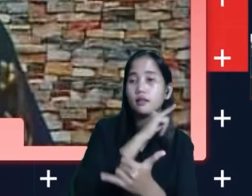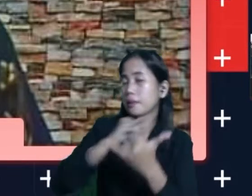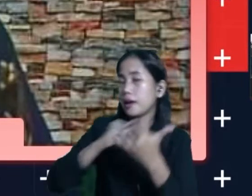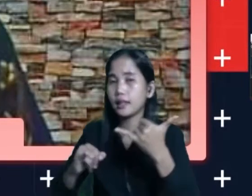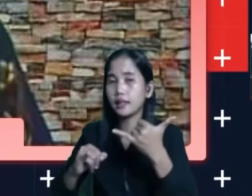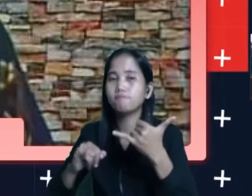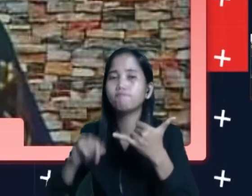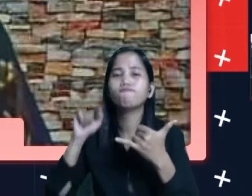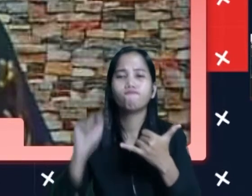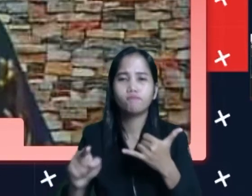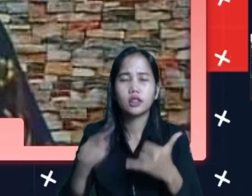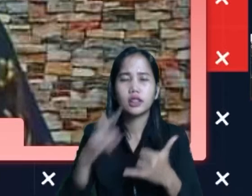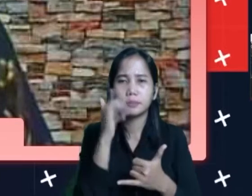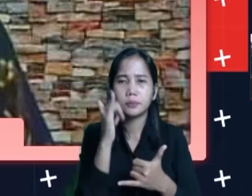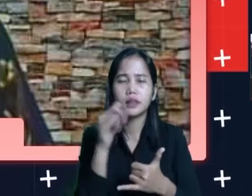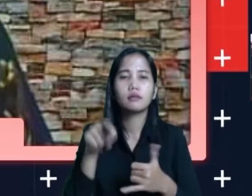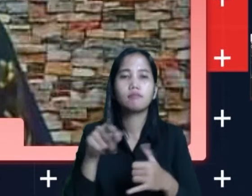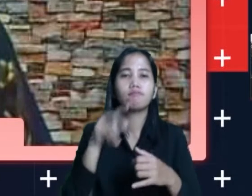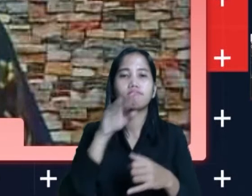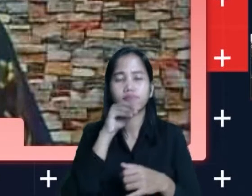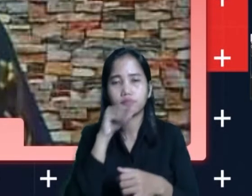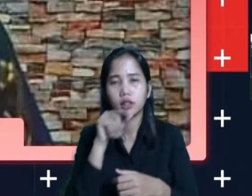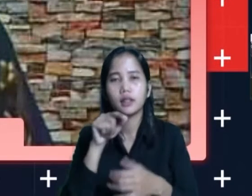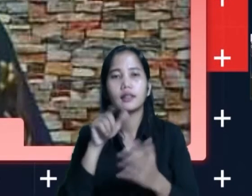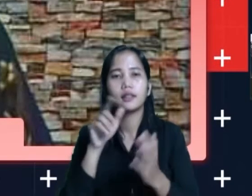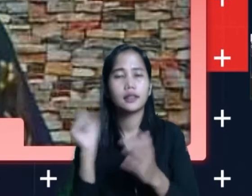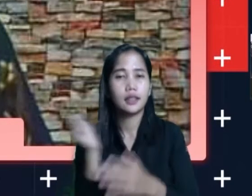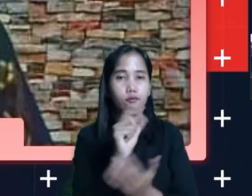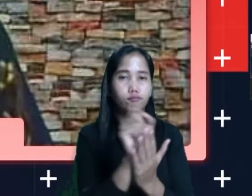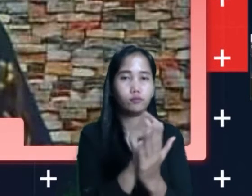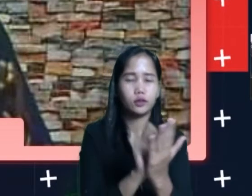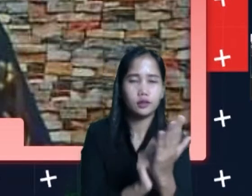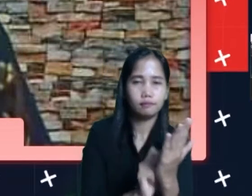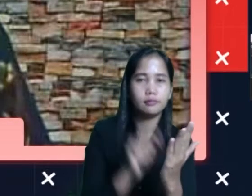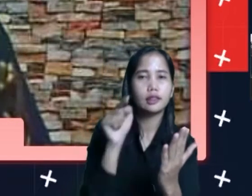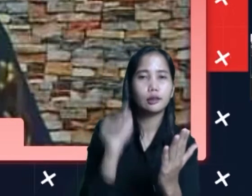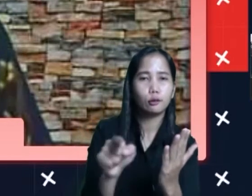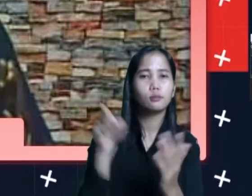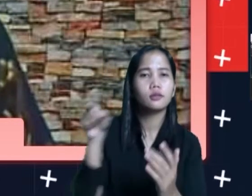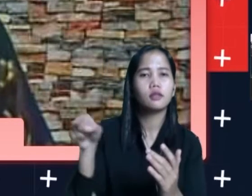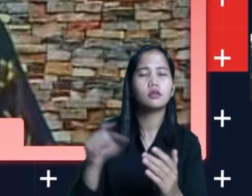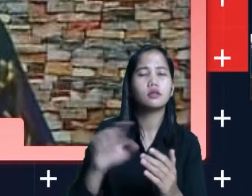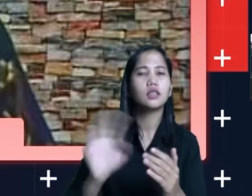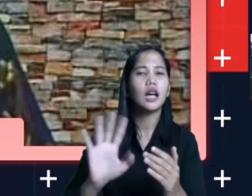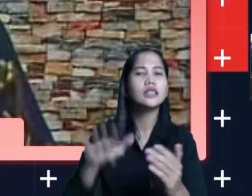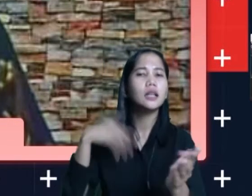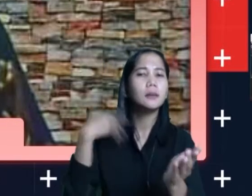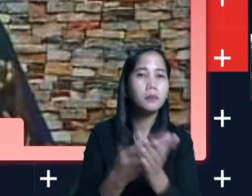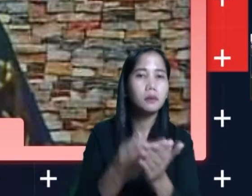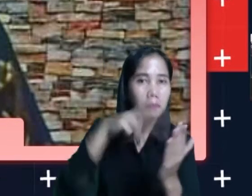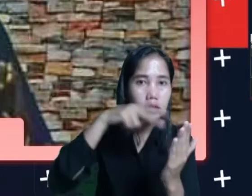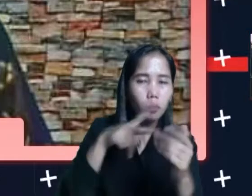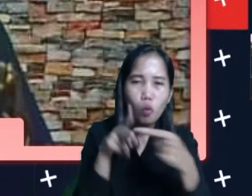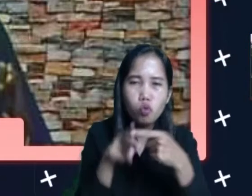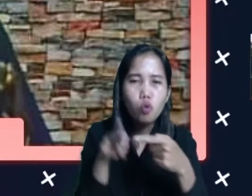baca sepotong-sepotong. Waktu kita baca sepotong-sepotong, kita merasa sedih. Kenapa dia bisa katakan